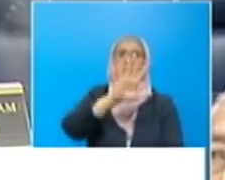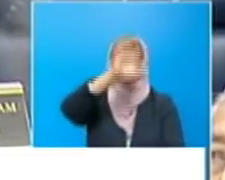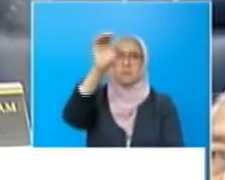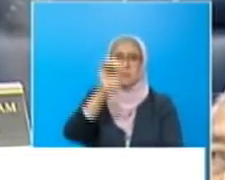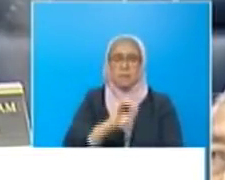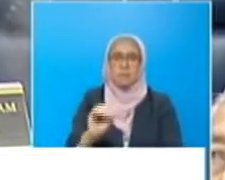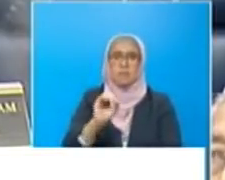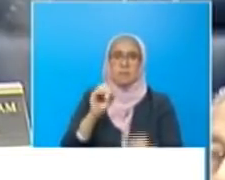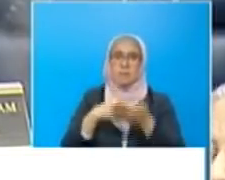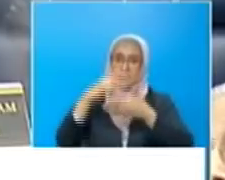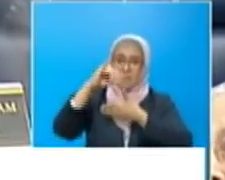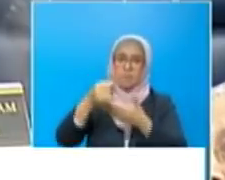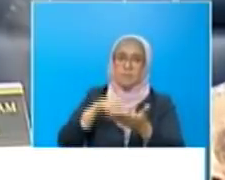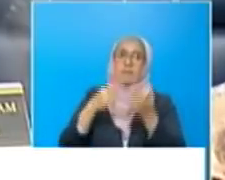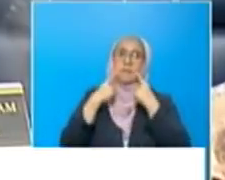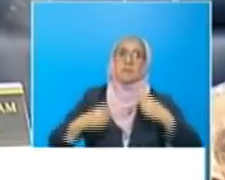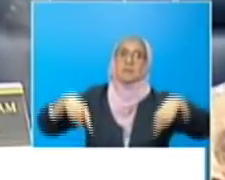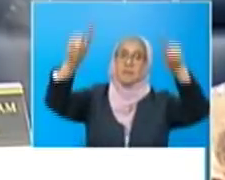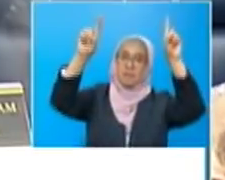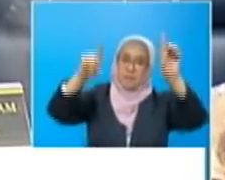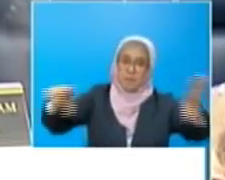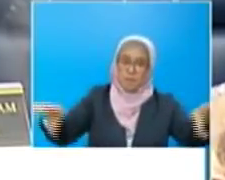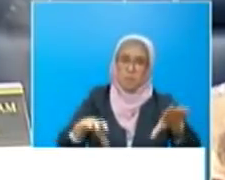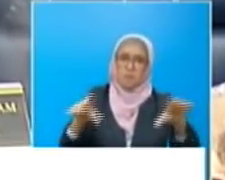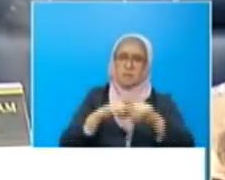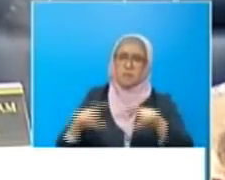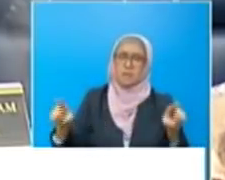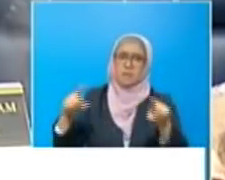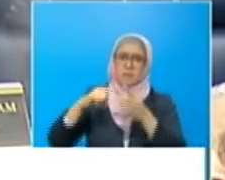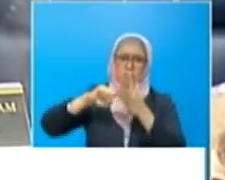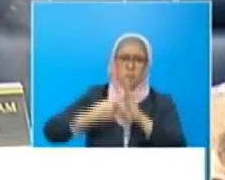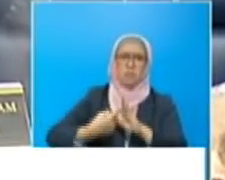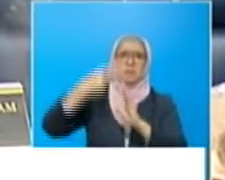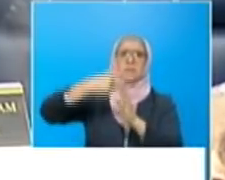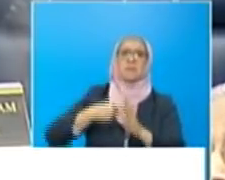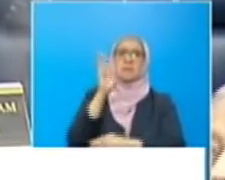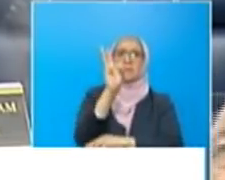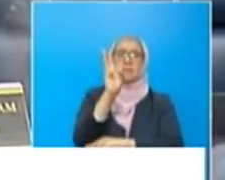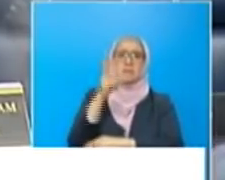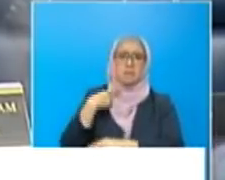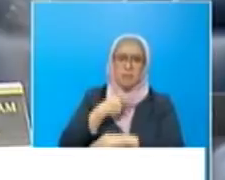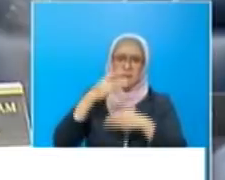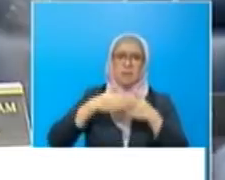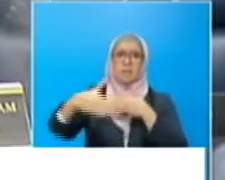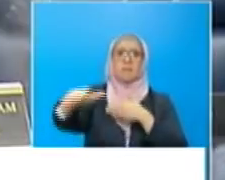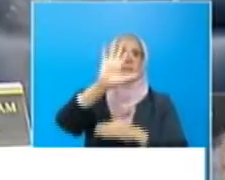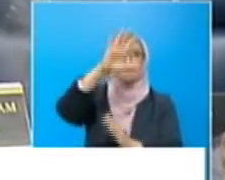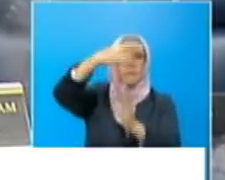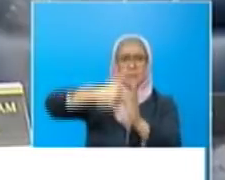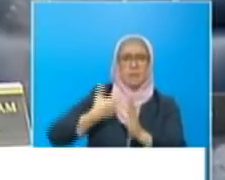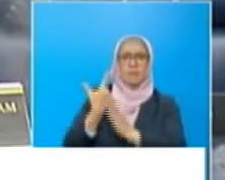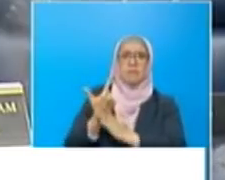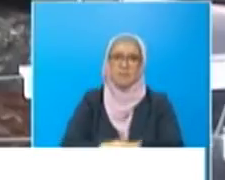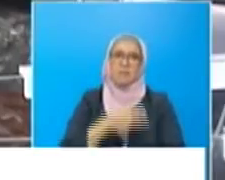hanya untuklah memastikan bahawa kita ada peluang untuk balik jadi kerajaan. Dalam pandangan saya, kita perlulah buat